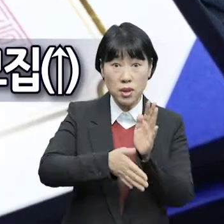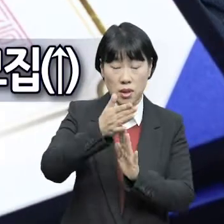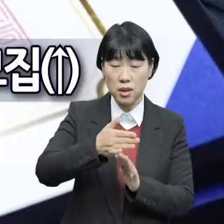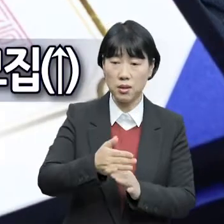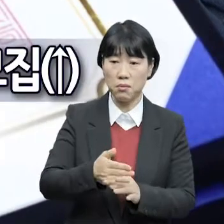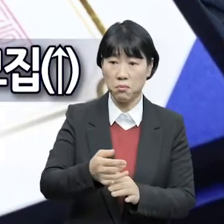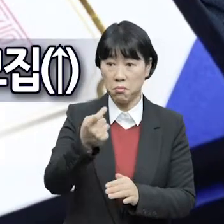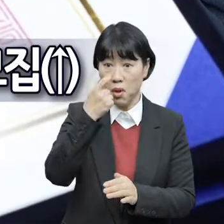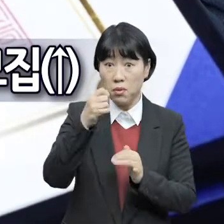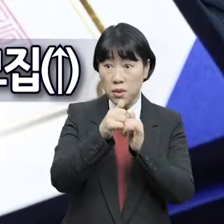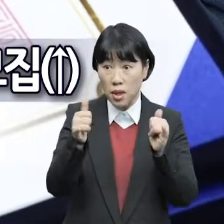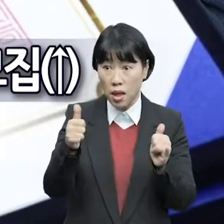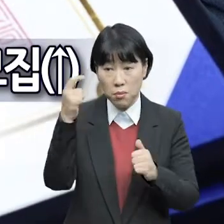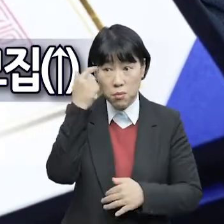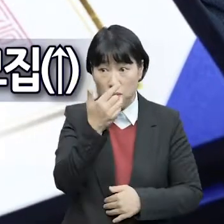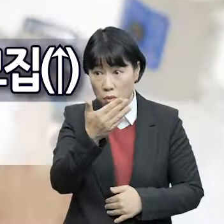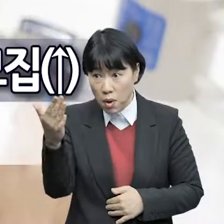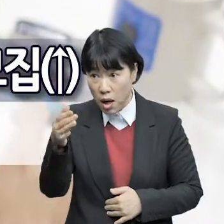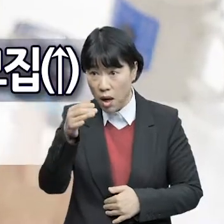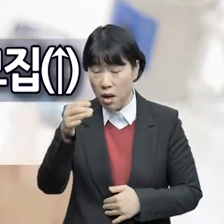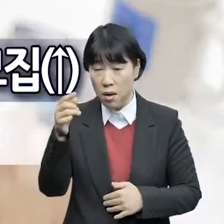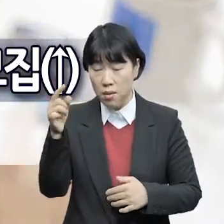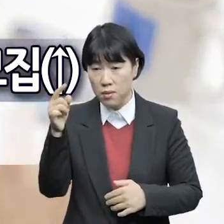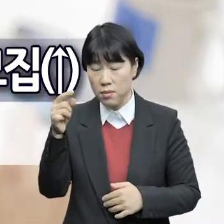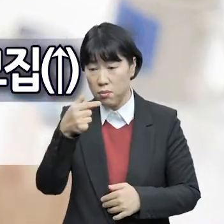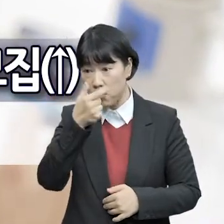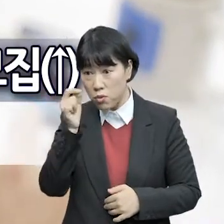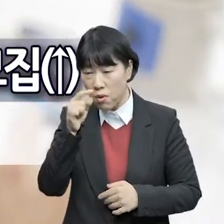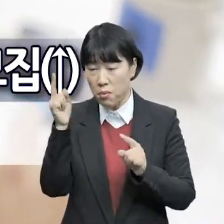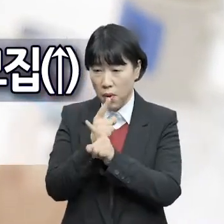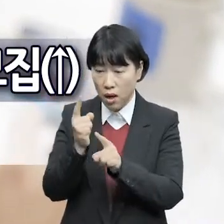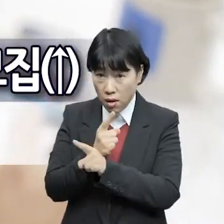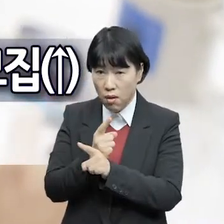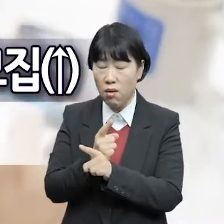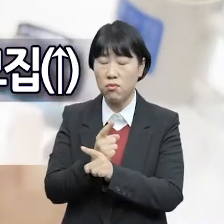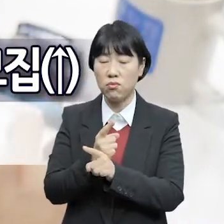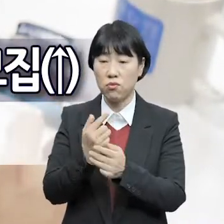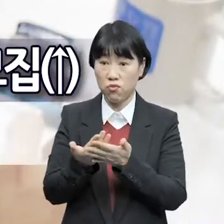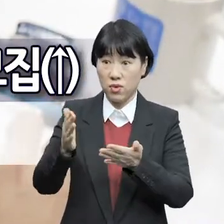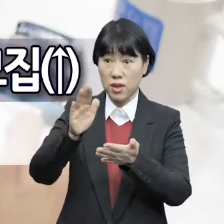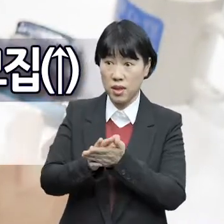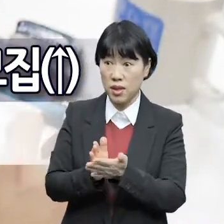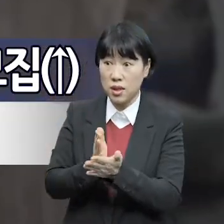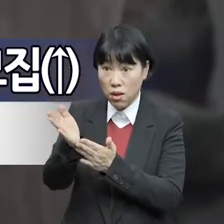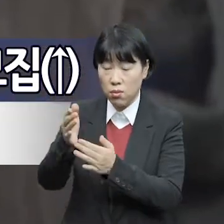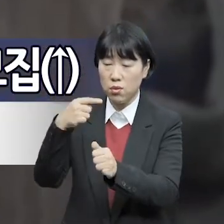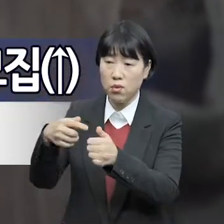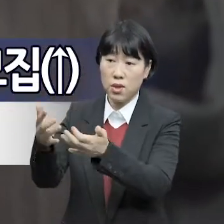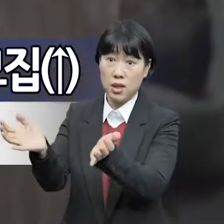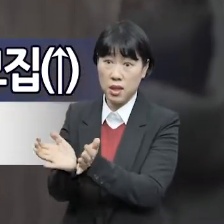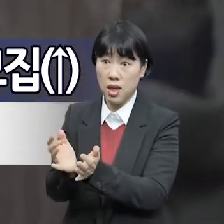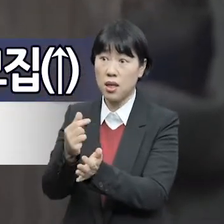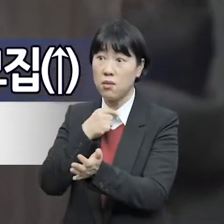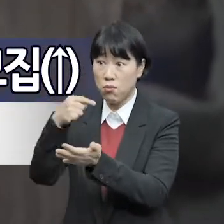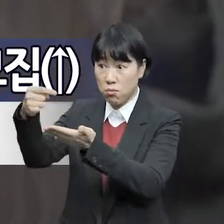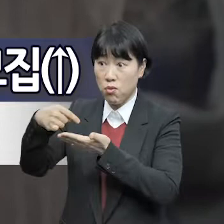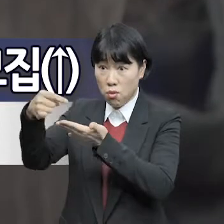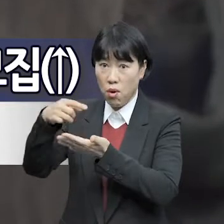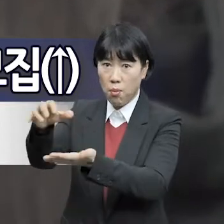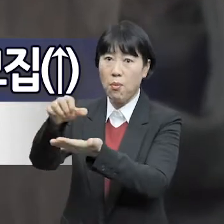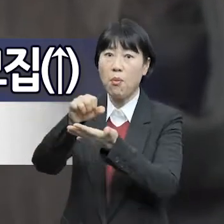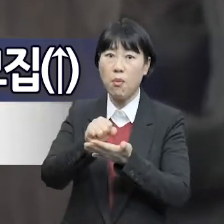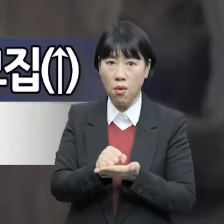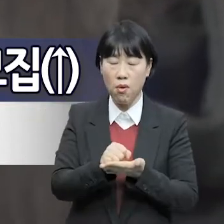광주시는 교육생 설문조사를 통해 미흡한 부분을 보강하고 전문 교육기관 등의 의견을 수렴해 변화하는 시장